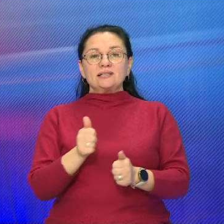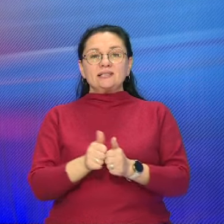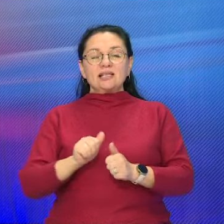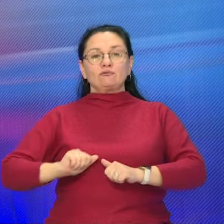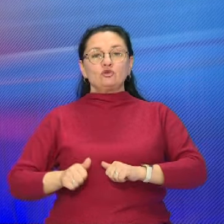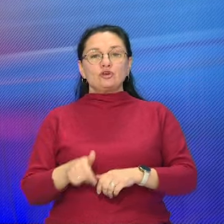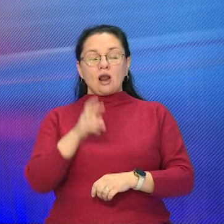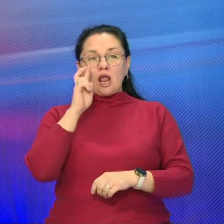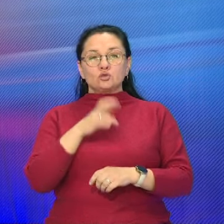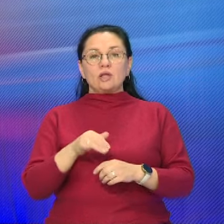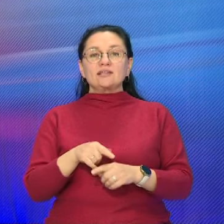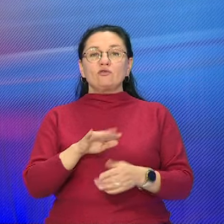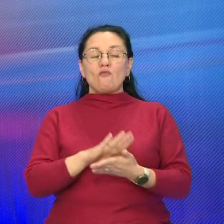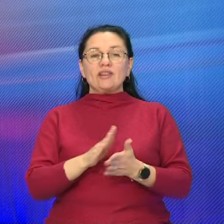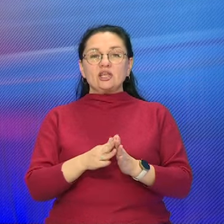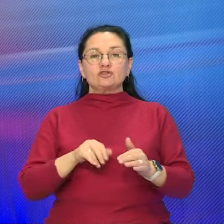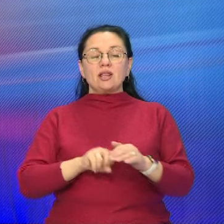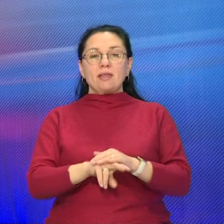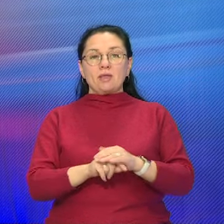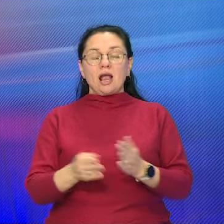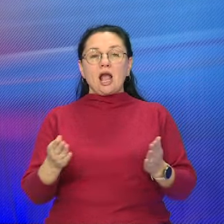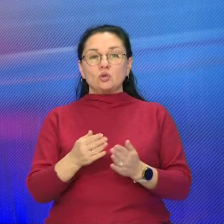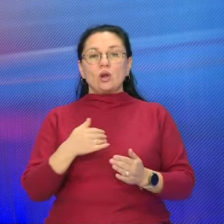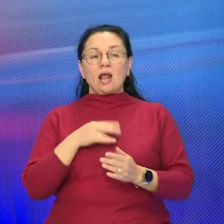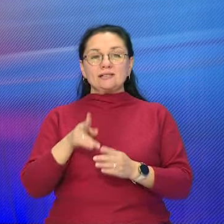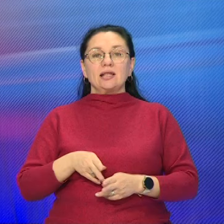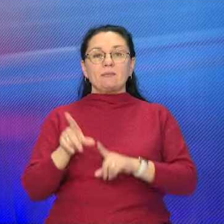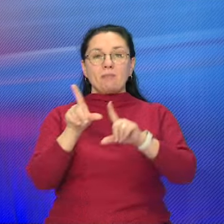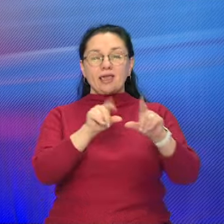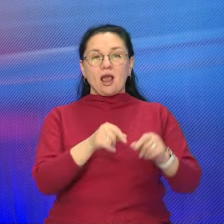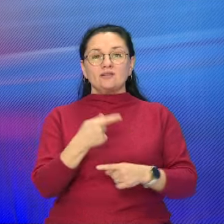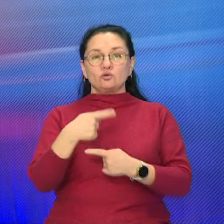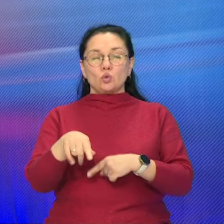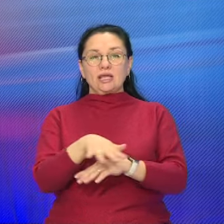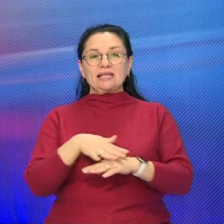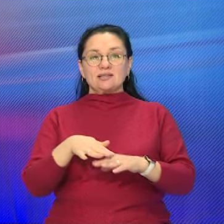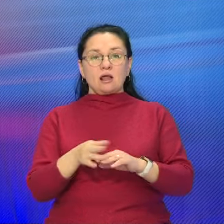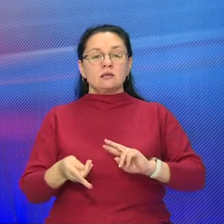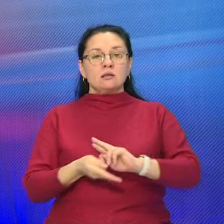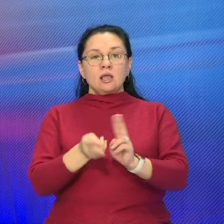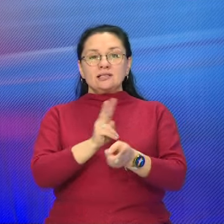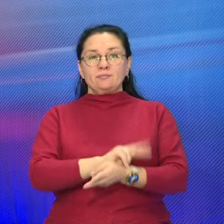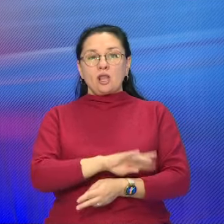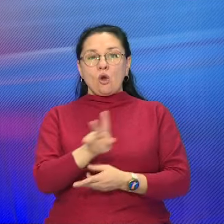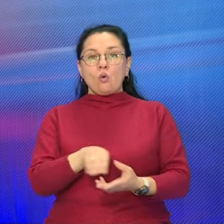Союза в отношении беженцев, стремящихся проследовать транзитом в развитые страны Западной Европы, не изменился.